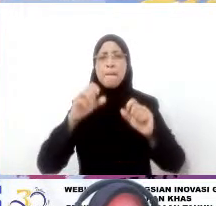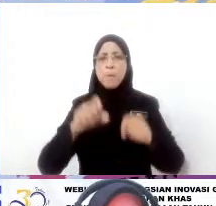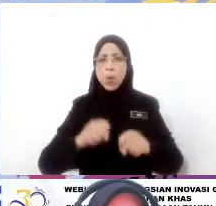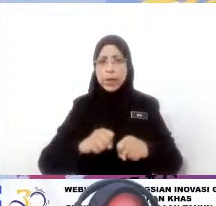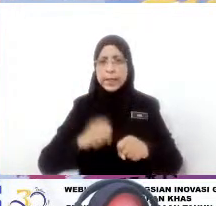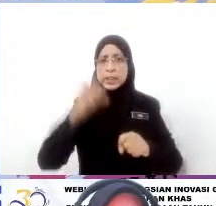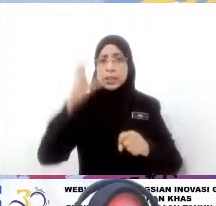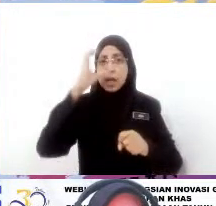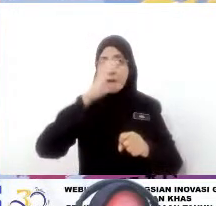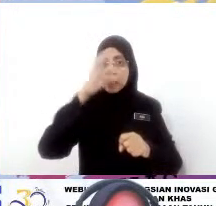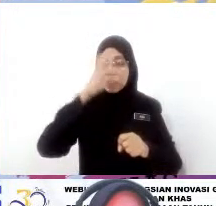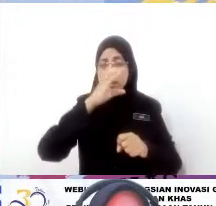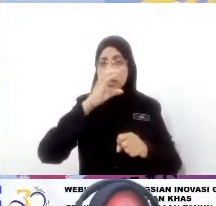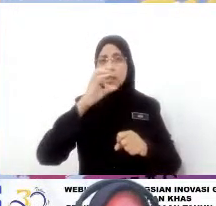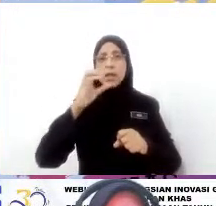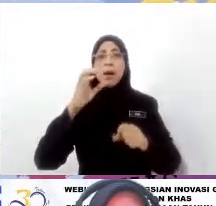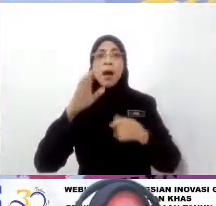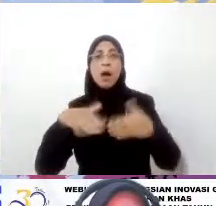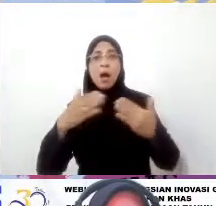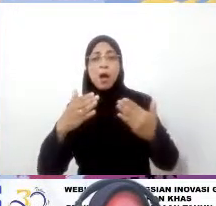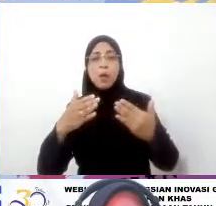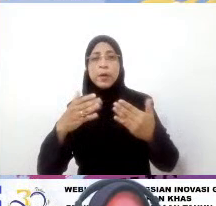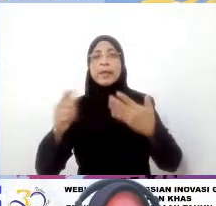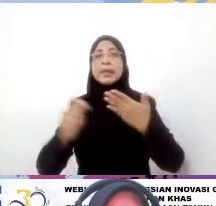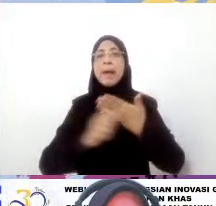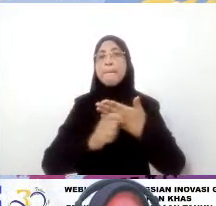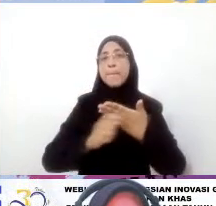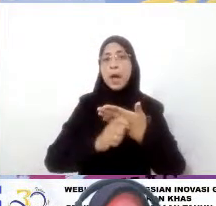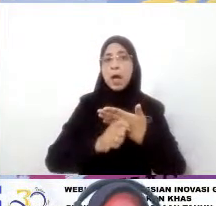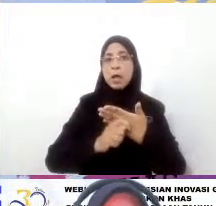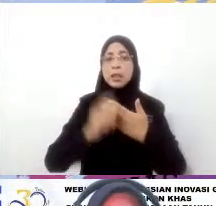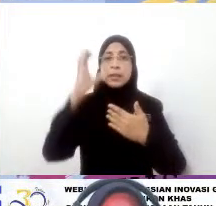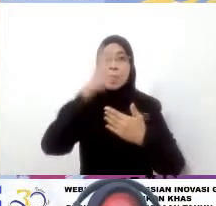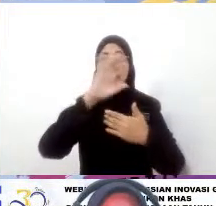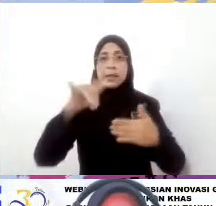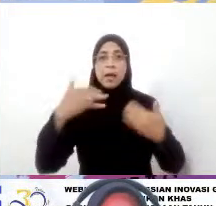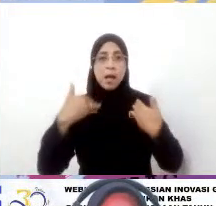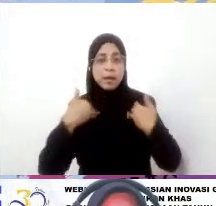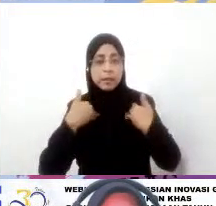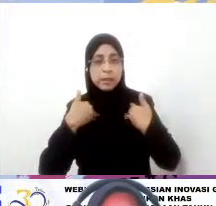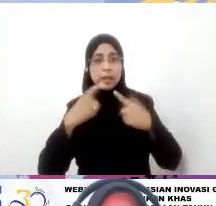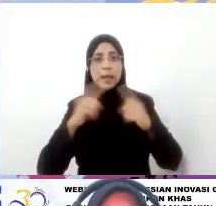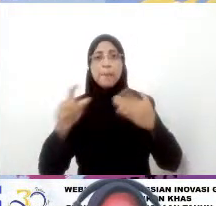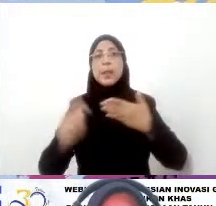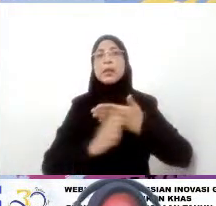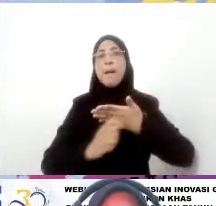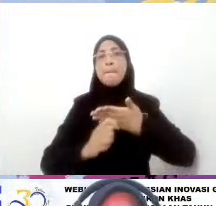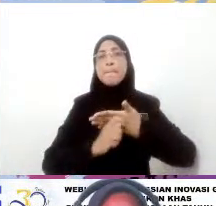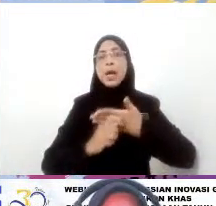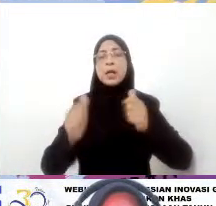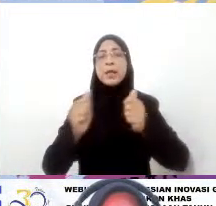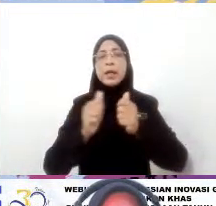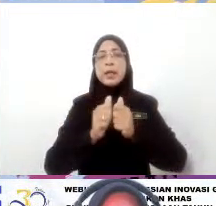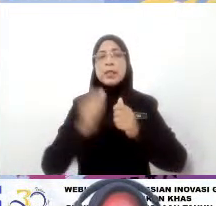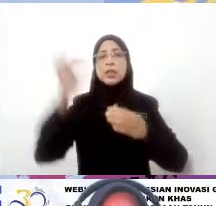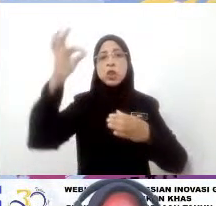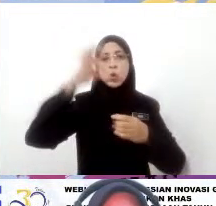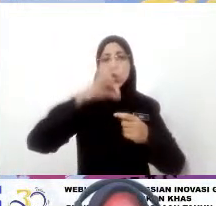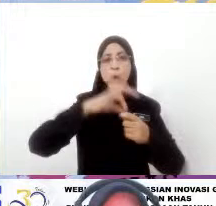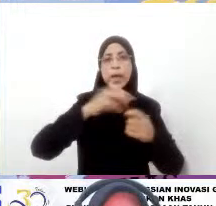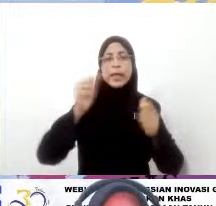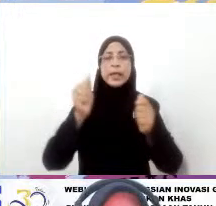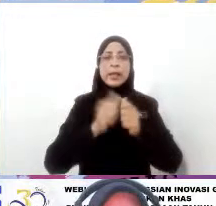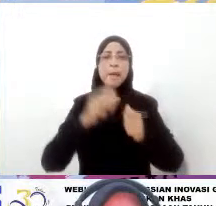itu. Macam kita ni, kita di dalam bidang pendidikan. Jadi dalam bidang pendidikan, jadi fungsi utama kita nak